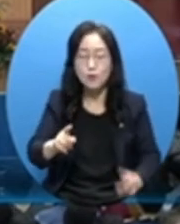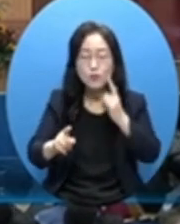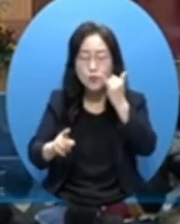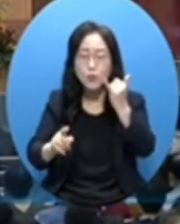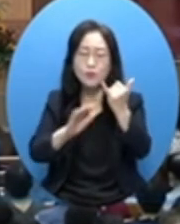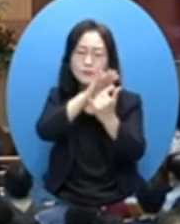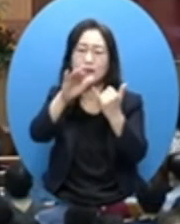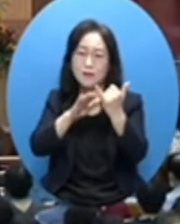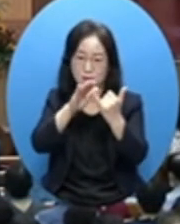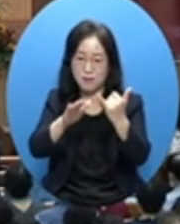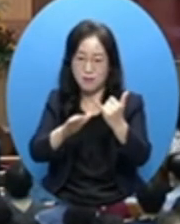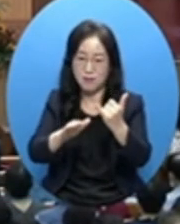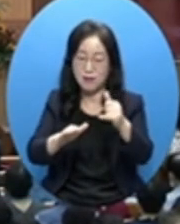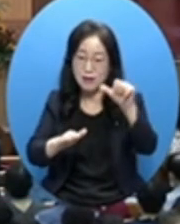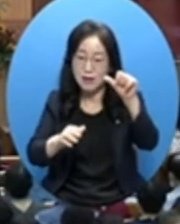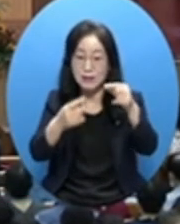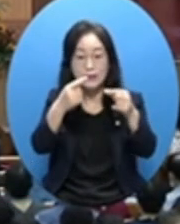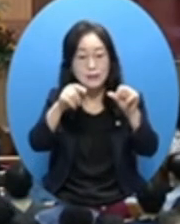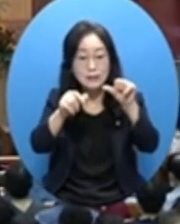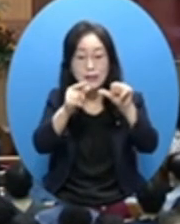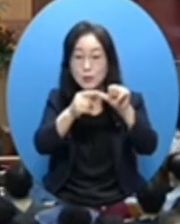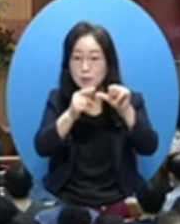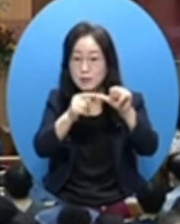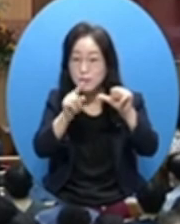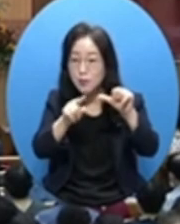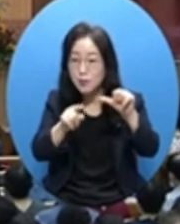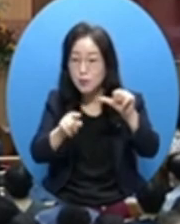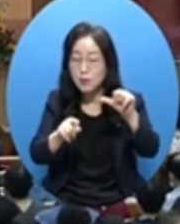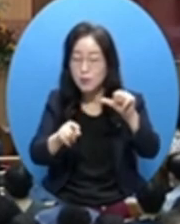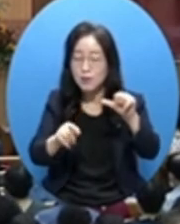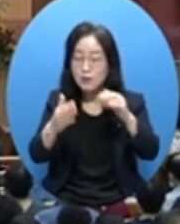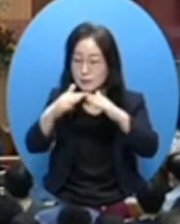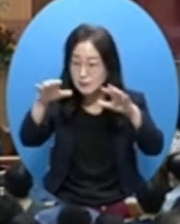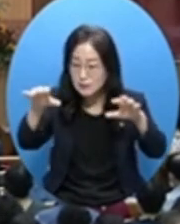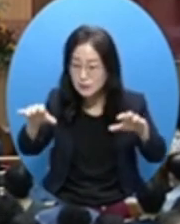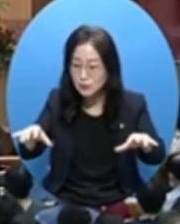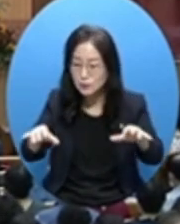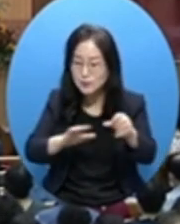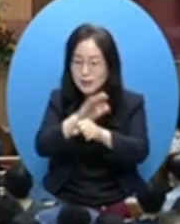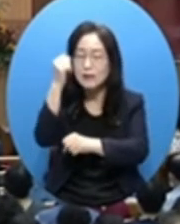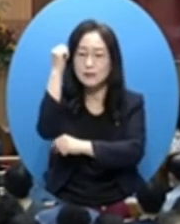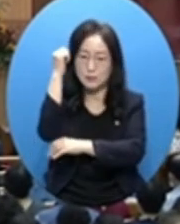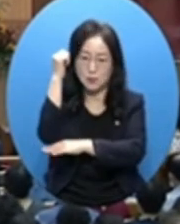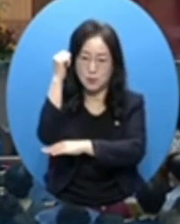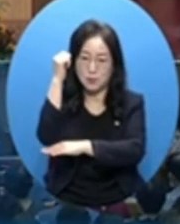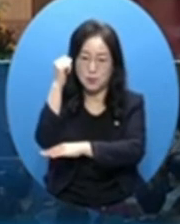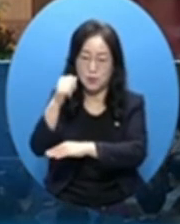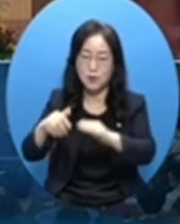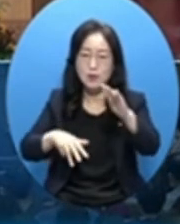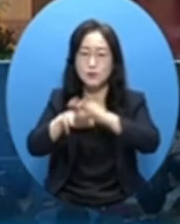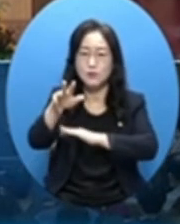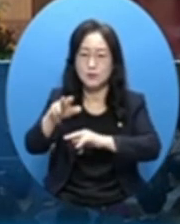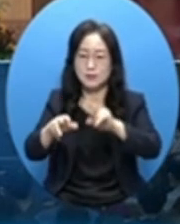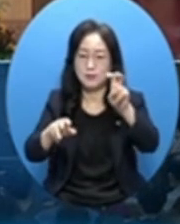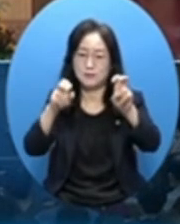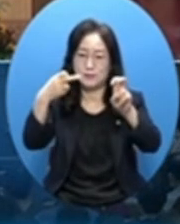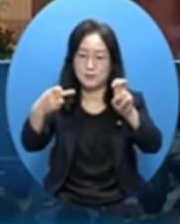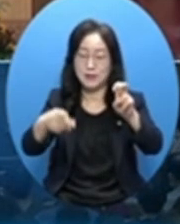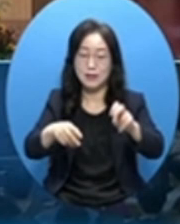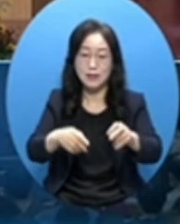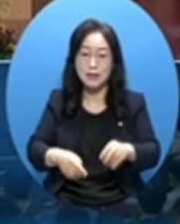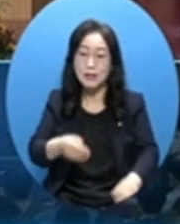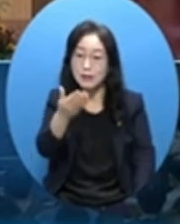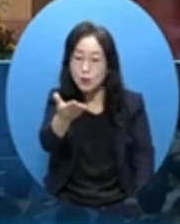십계명의 다섯 번째 계명은 바로 이웃 사랑의 기본을 우리에게 보여주고 있습니다. 출애굽기 20장 12절입니다. 내